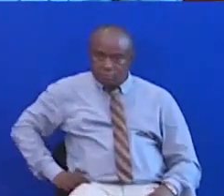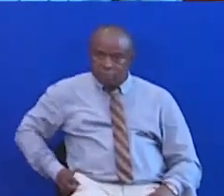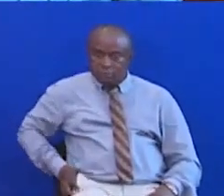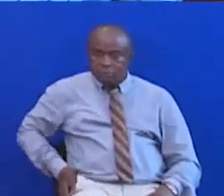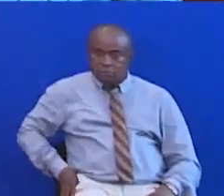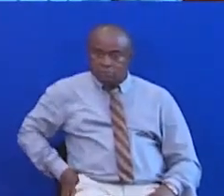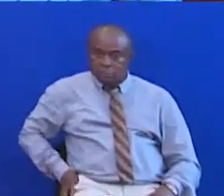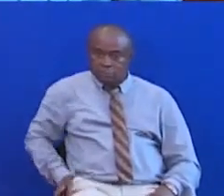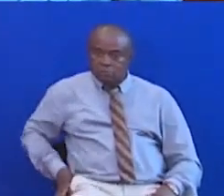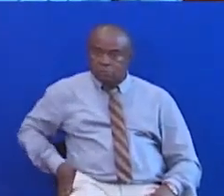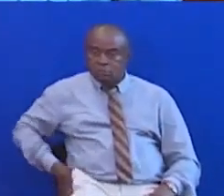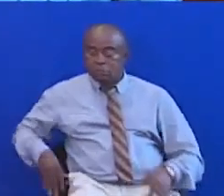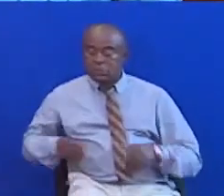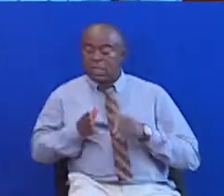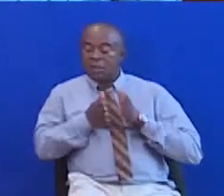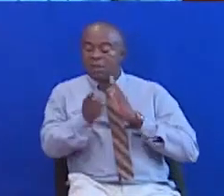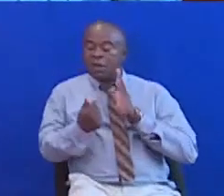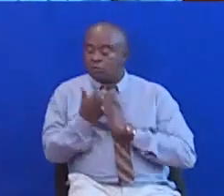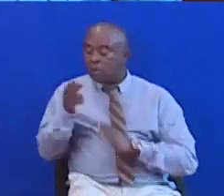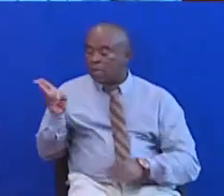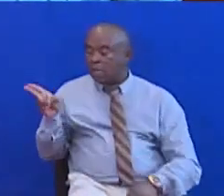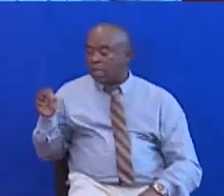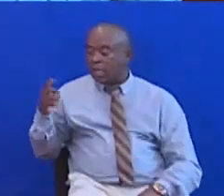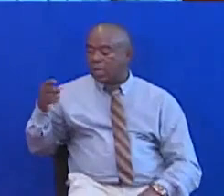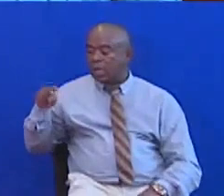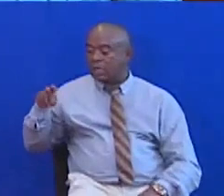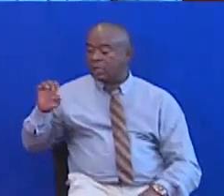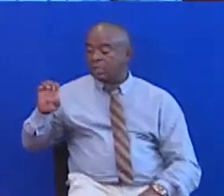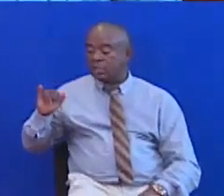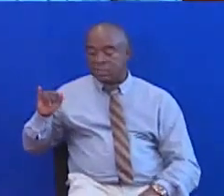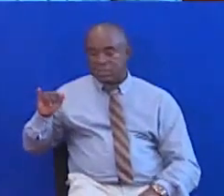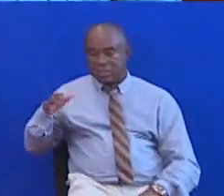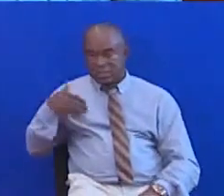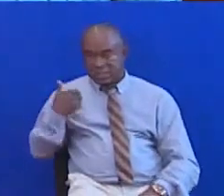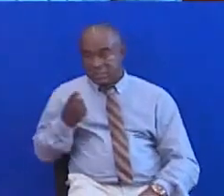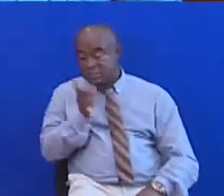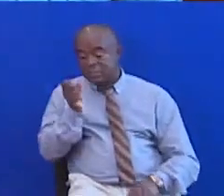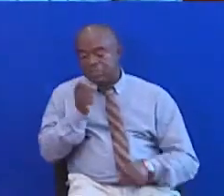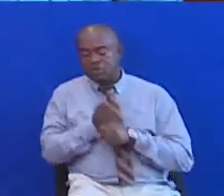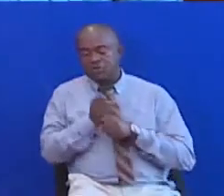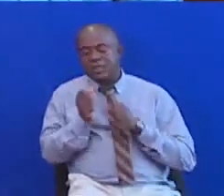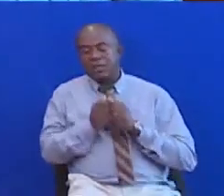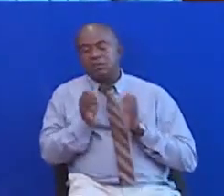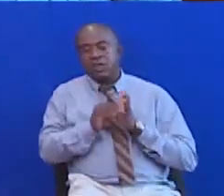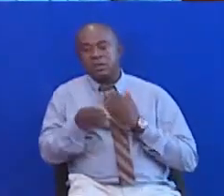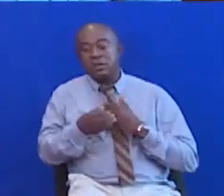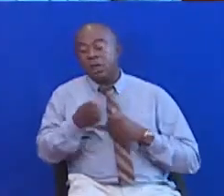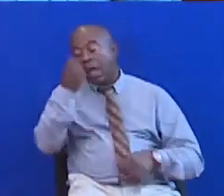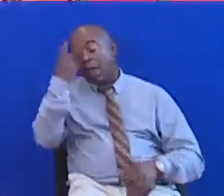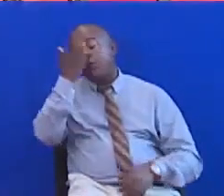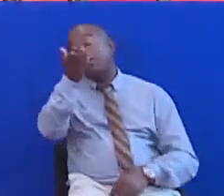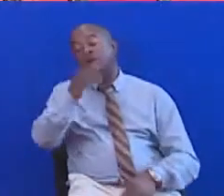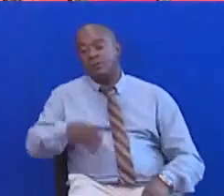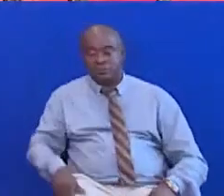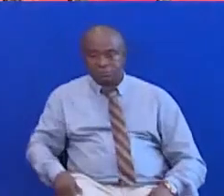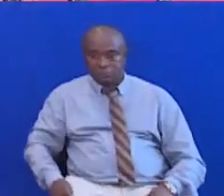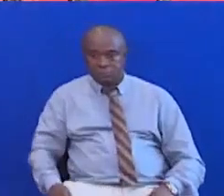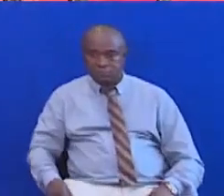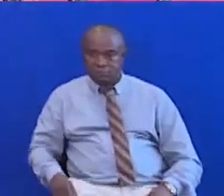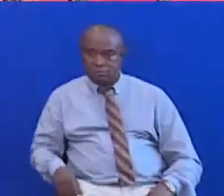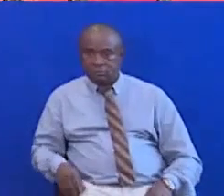Barabara ya kutoka Handeni Kiberashi mpaka Singida haijengwi mwaka mmoja. Kwa hiyo kinachofanyika, mheshimiwa mwenyekiti, ameshakuelewa huyo.